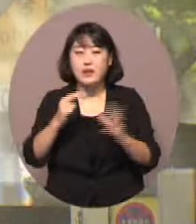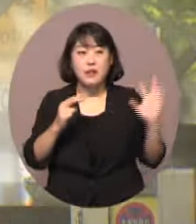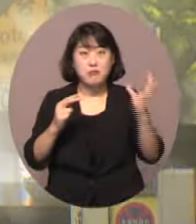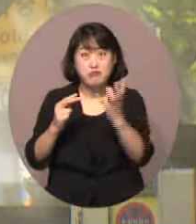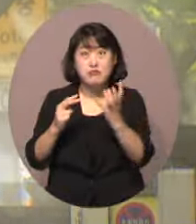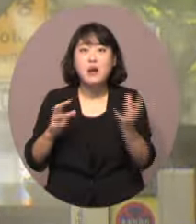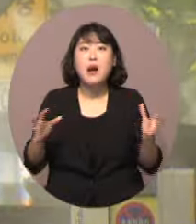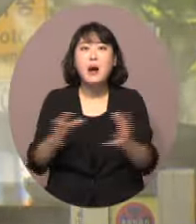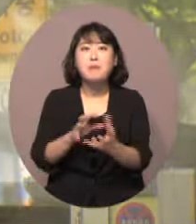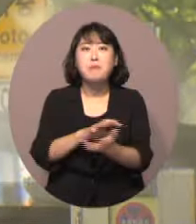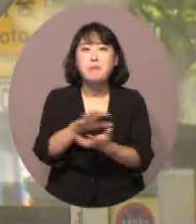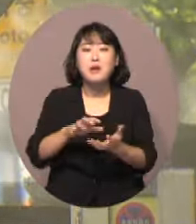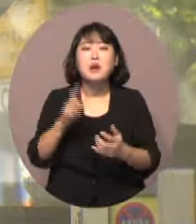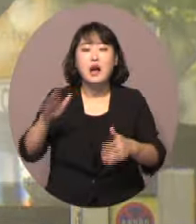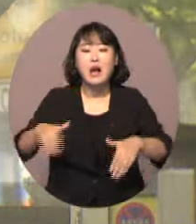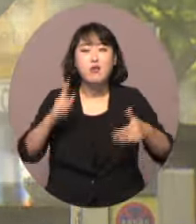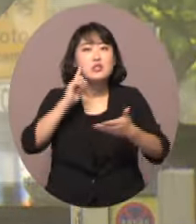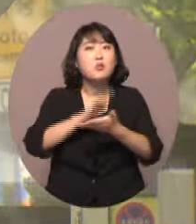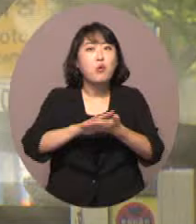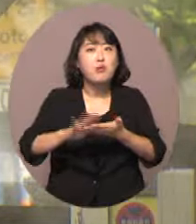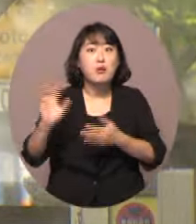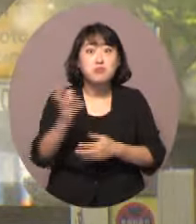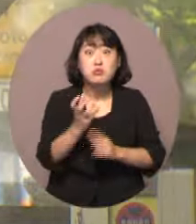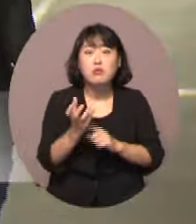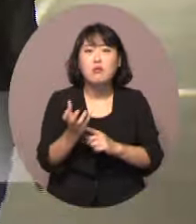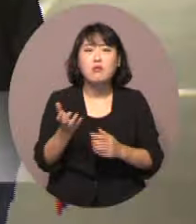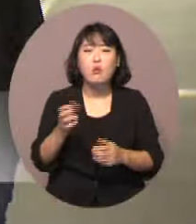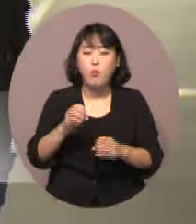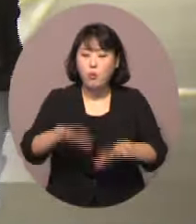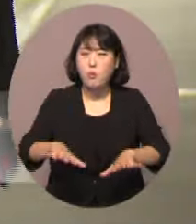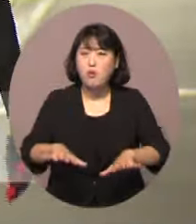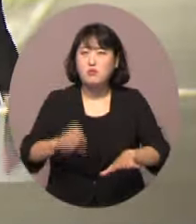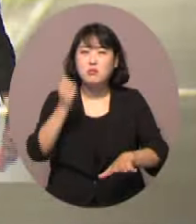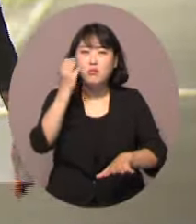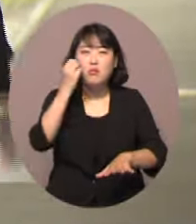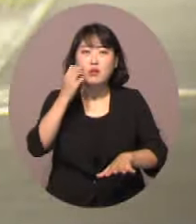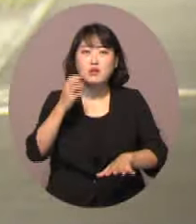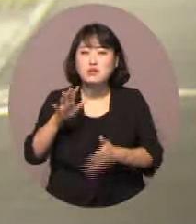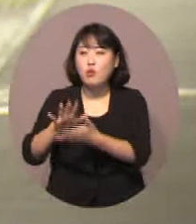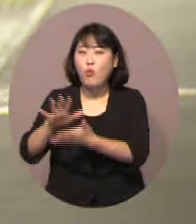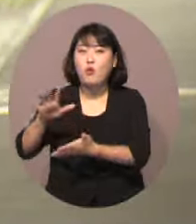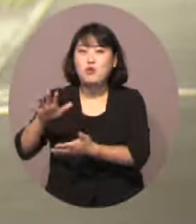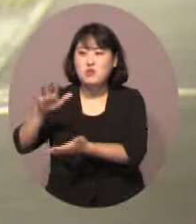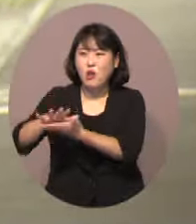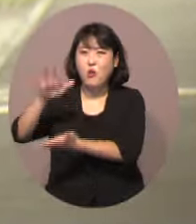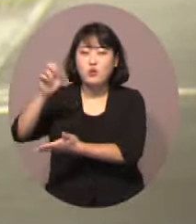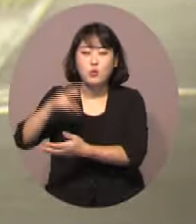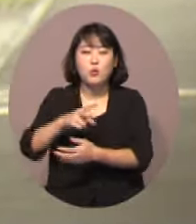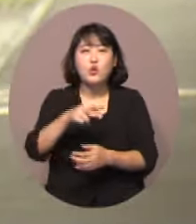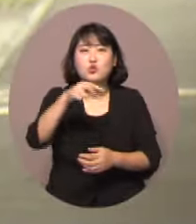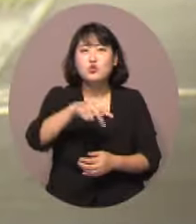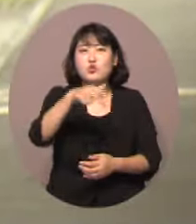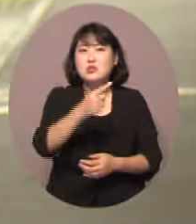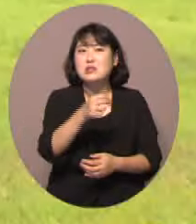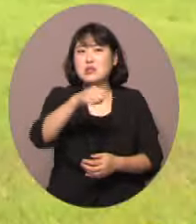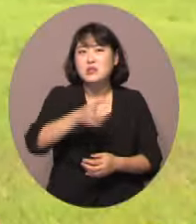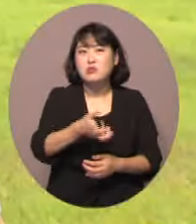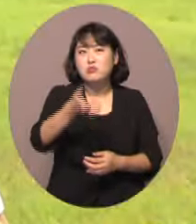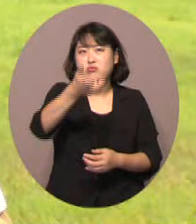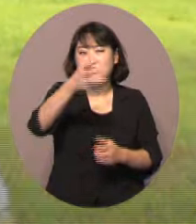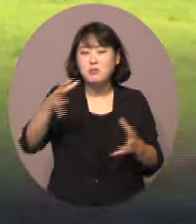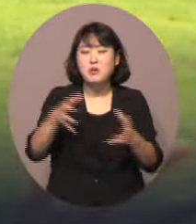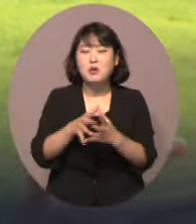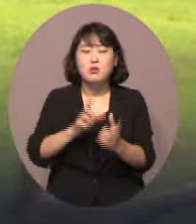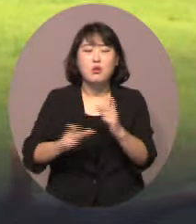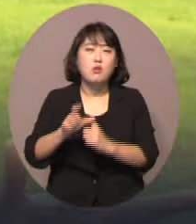꺾이는 가을 태풍과 달리 이번 태풍은 오히려 뜨거운 열과 수증기를 공급해 습도를 높인 겁니다. 이